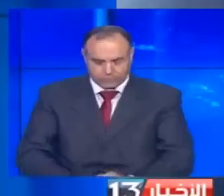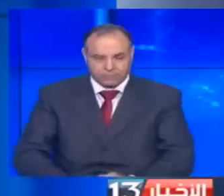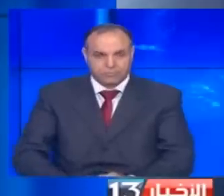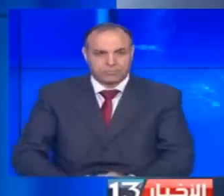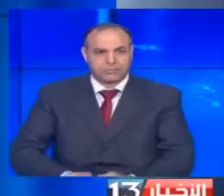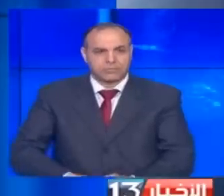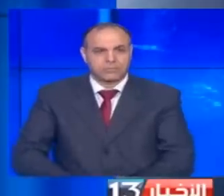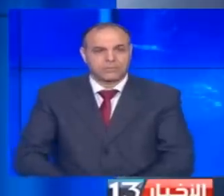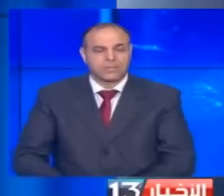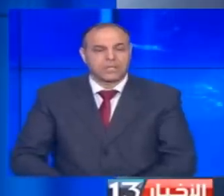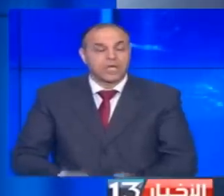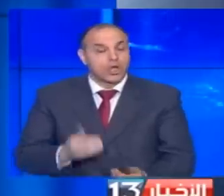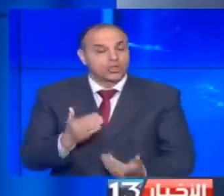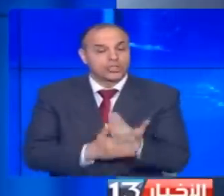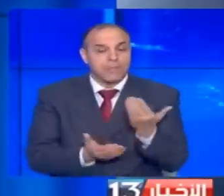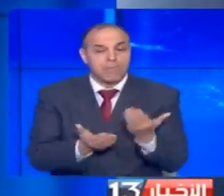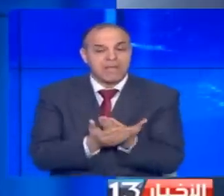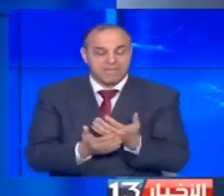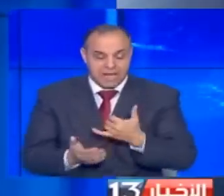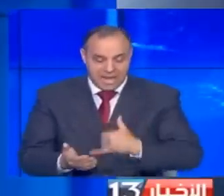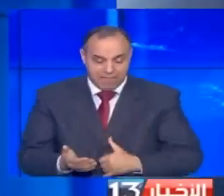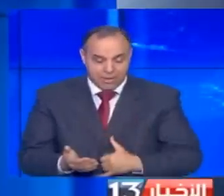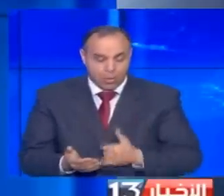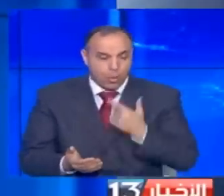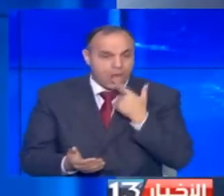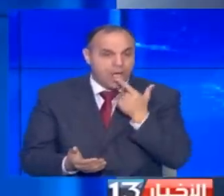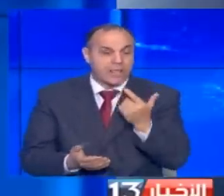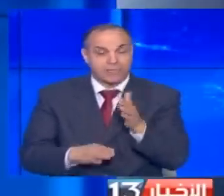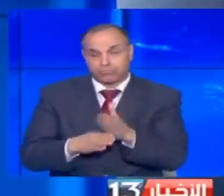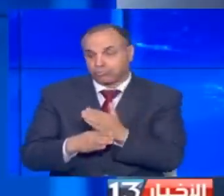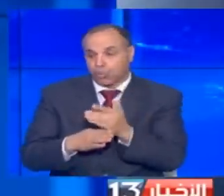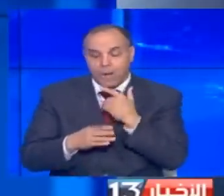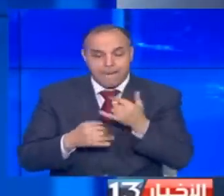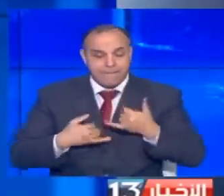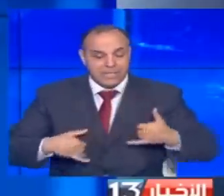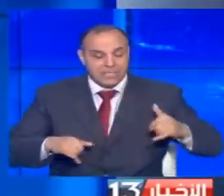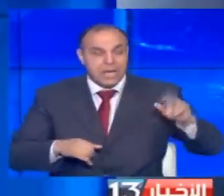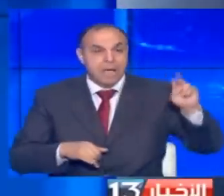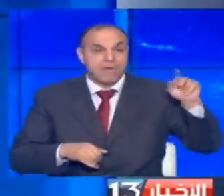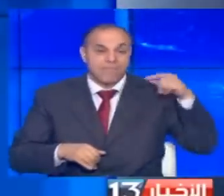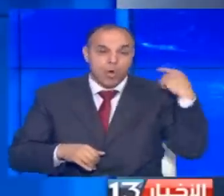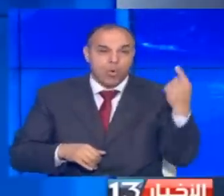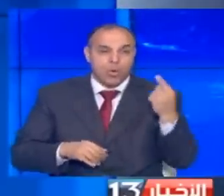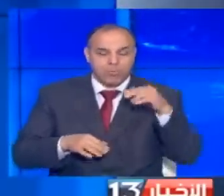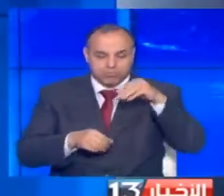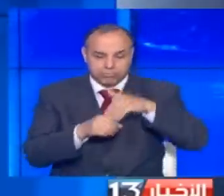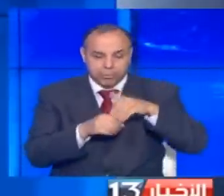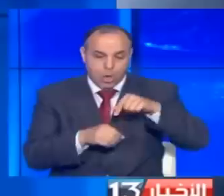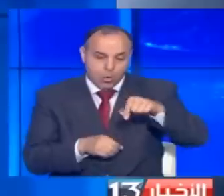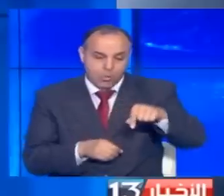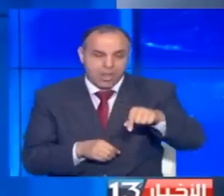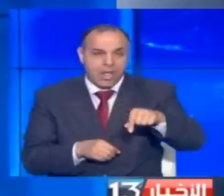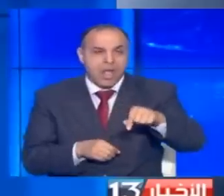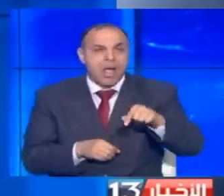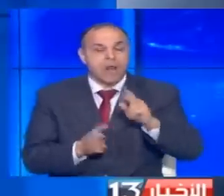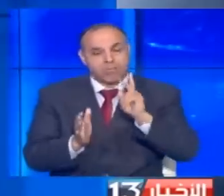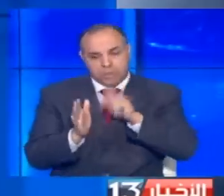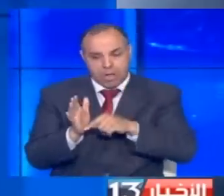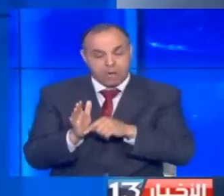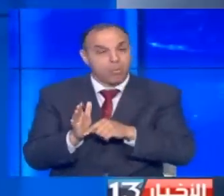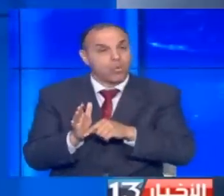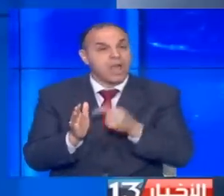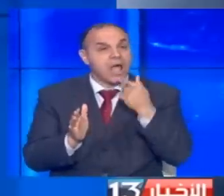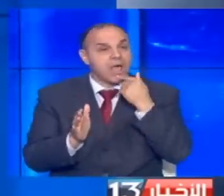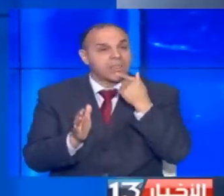في جديد الملف اليمني وفيما يستعد مجلس الامن الدولي للتصويت اليوم على قرار يقضي